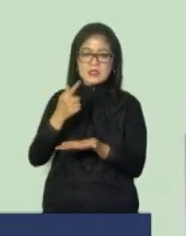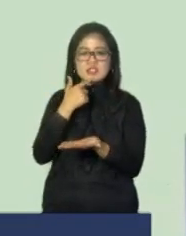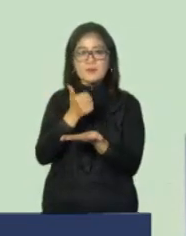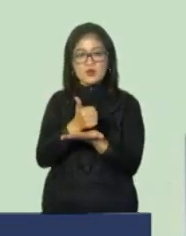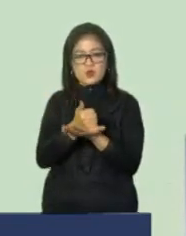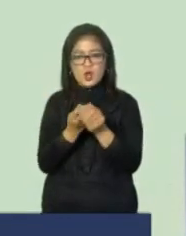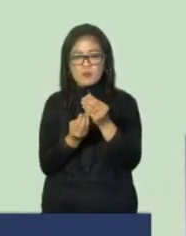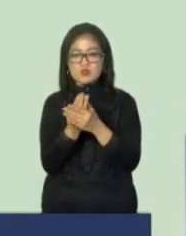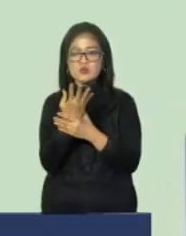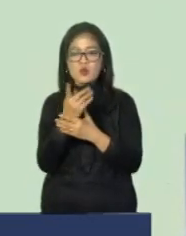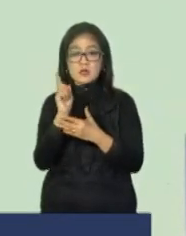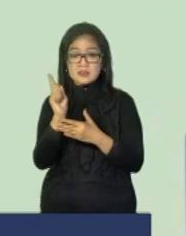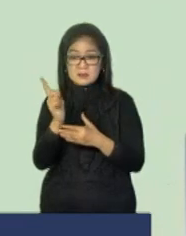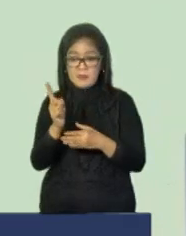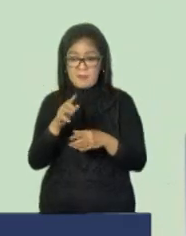anak yang tidak